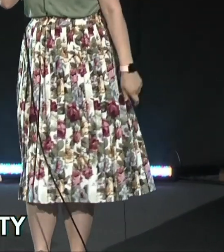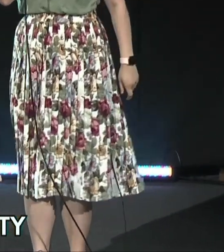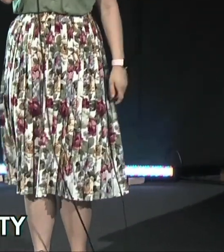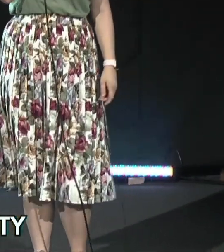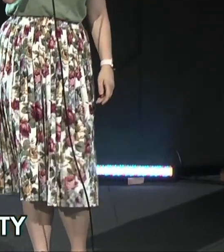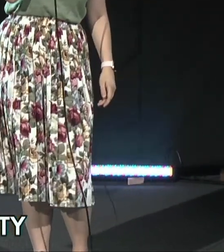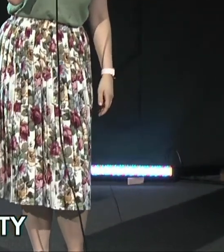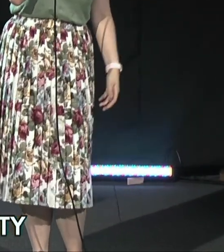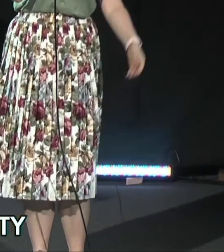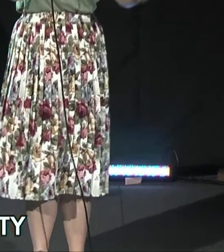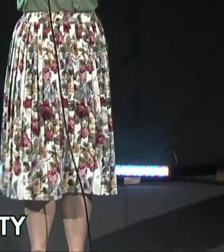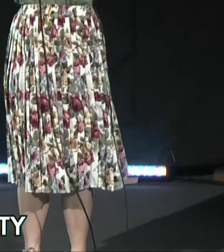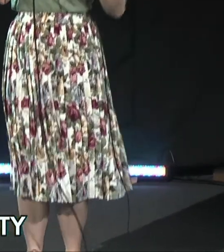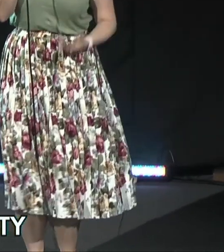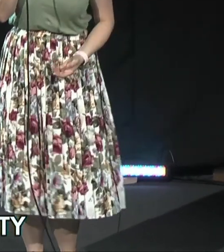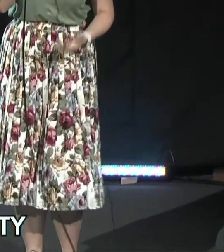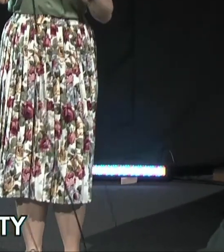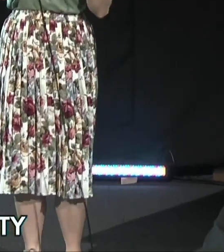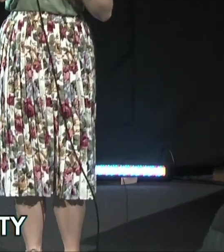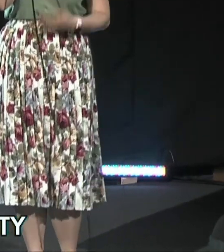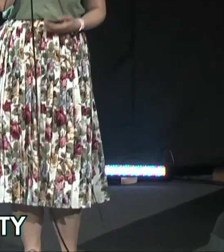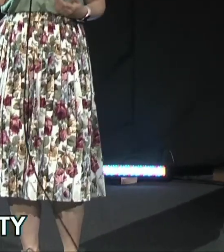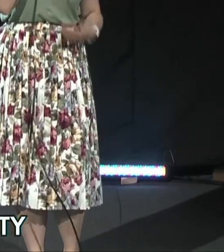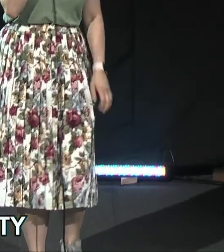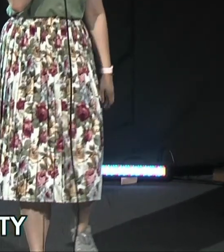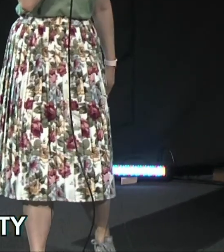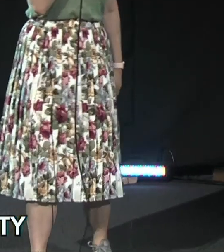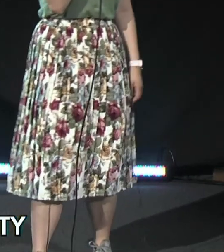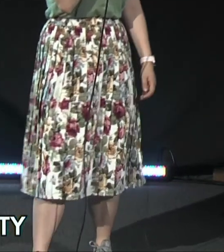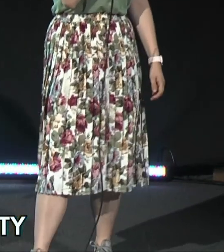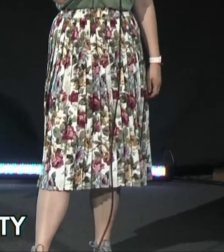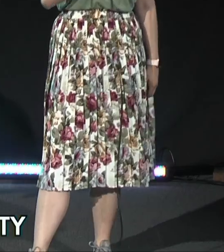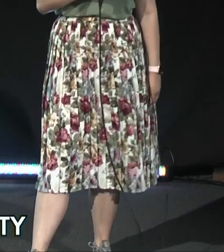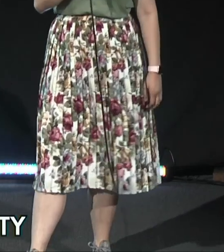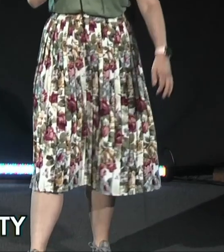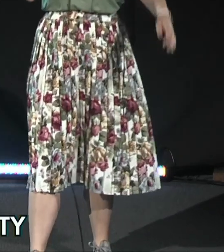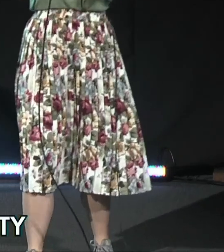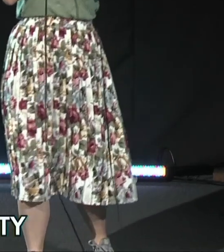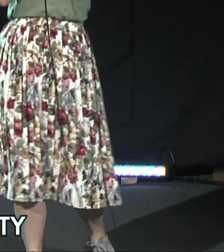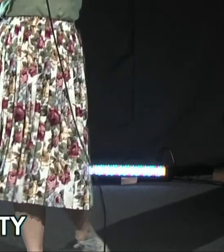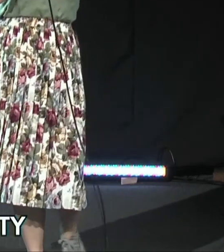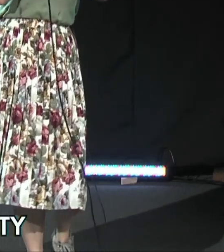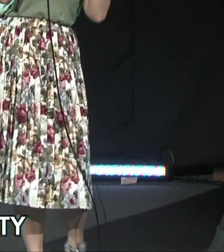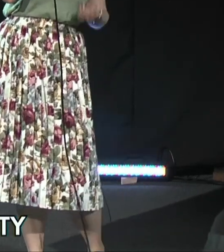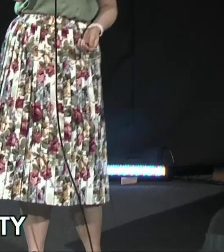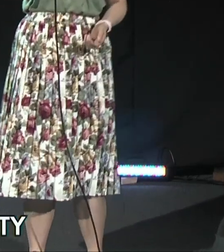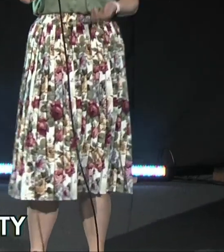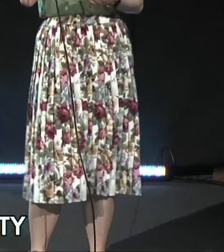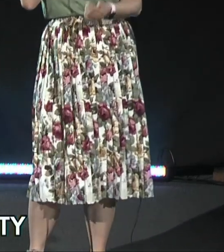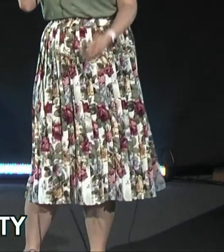możemy to trochę bardziej śmiało robić. Panie Jezu, zapraszam Cię do mojego serca.